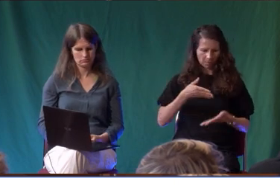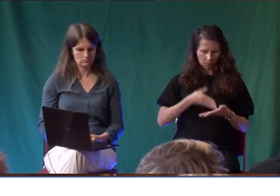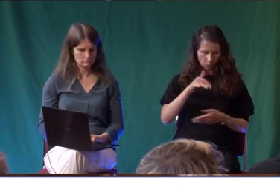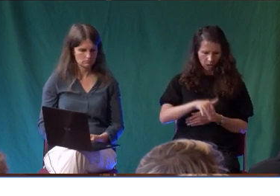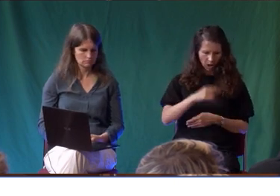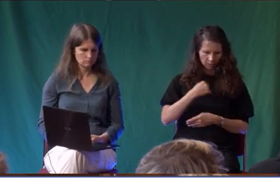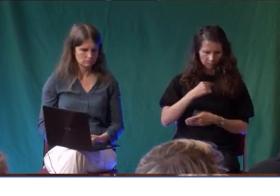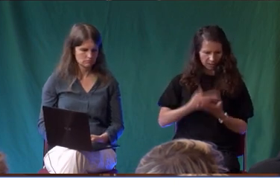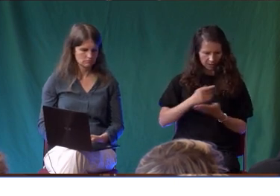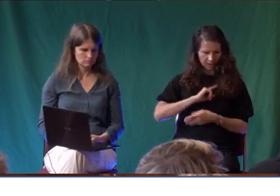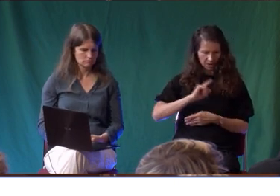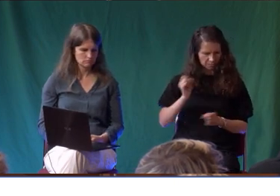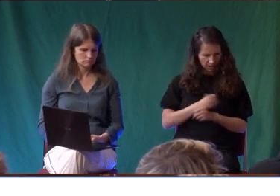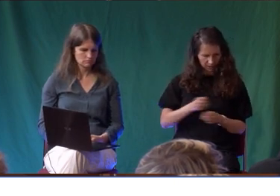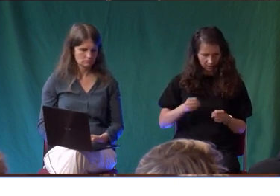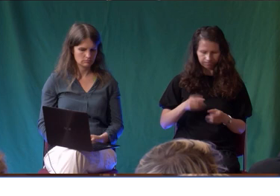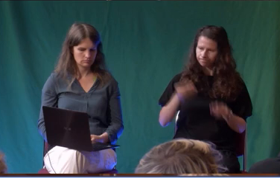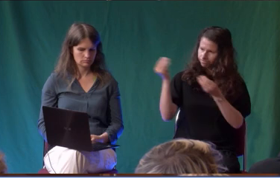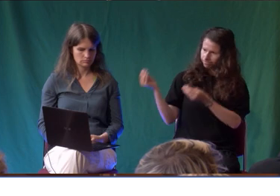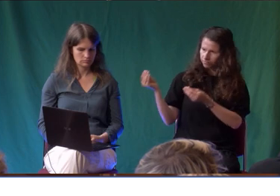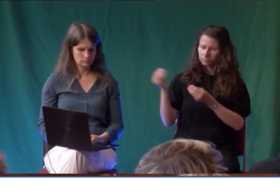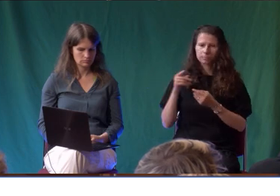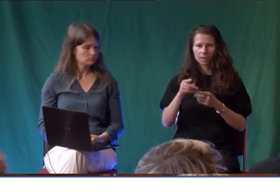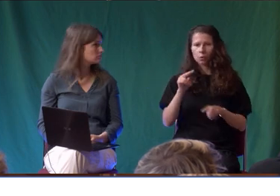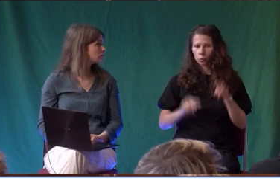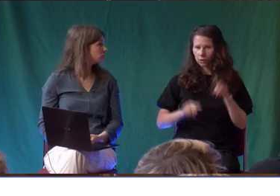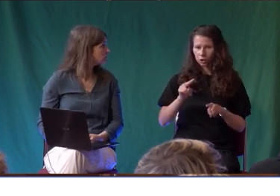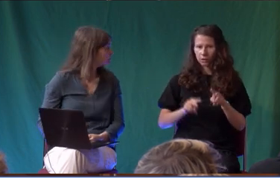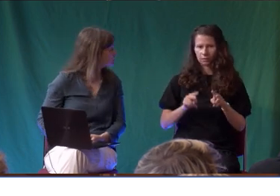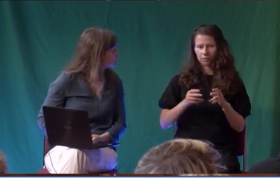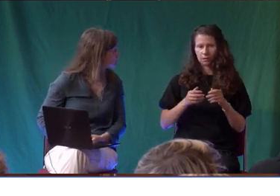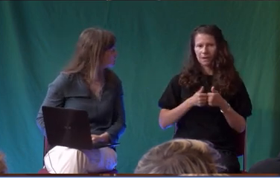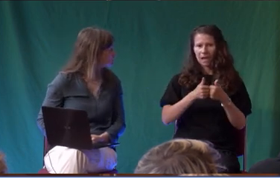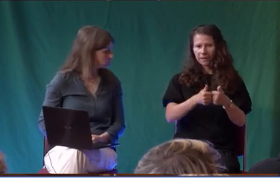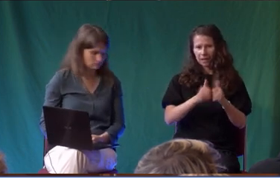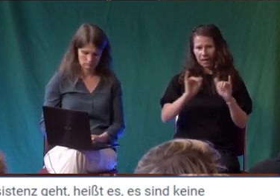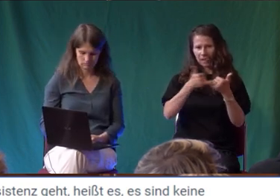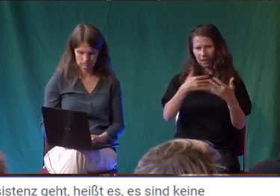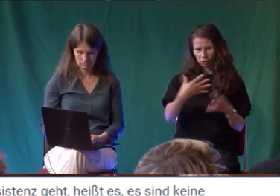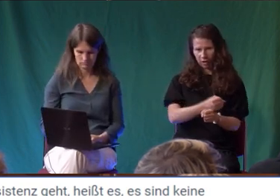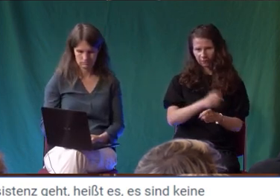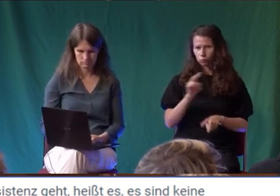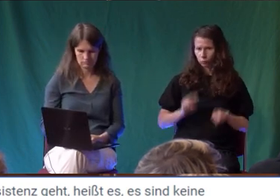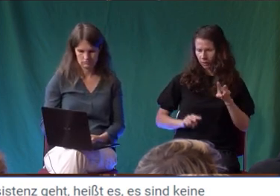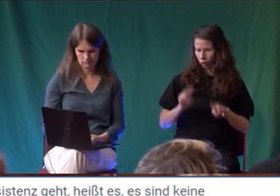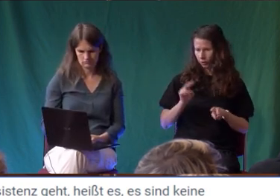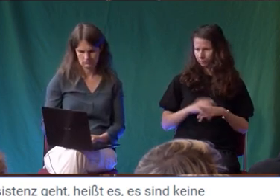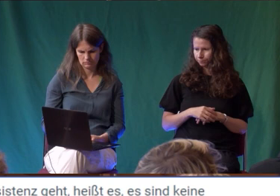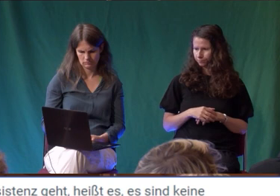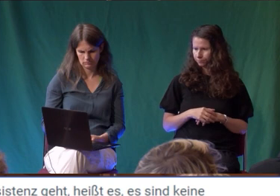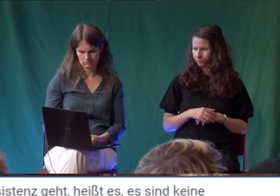das ist der Unterschied zur begleiteten Elternschaft und deswegen wird halt auch immer geguckt